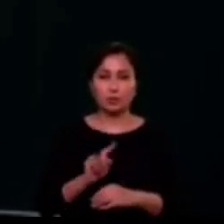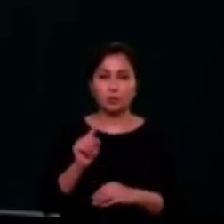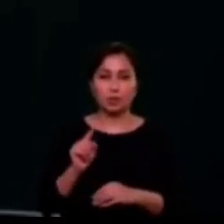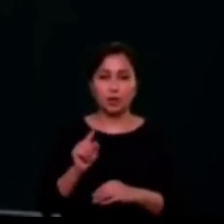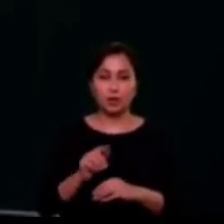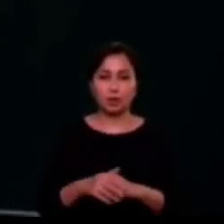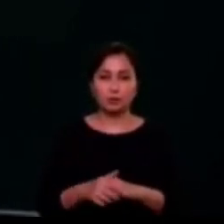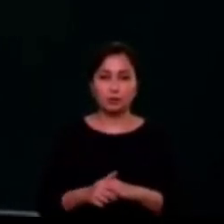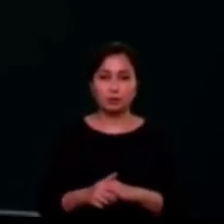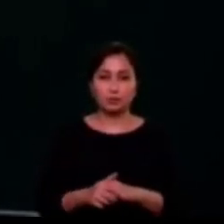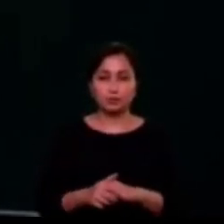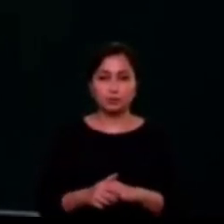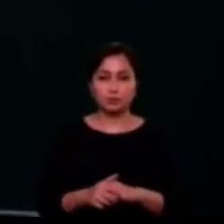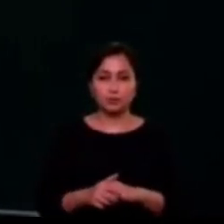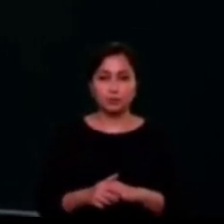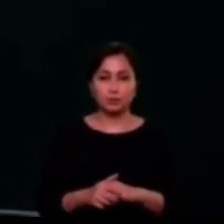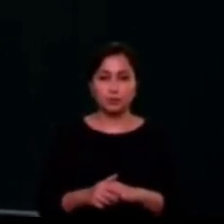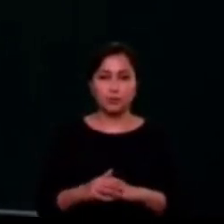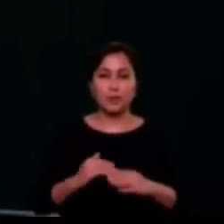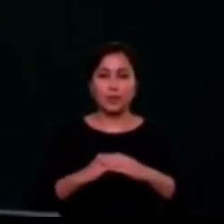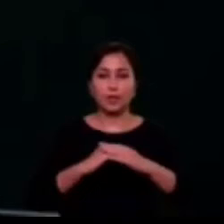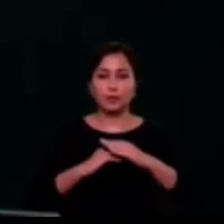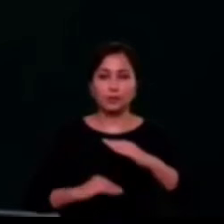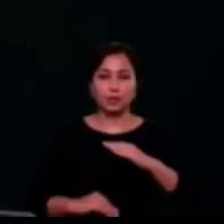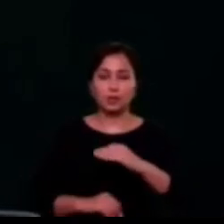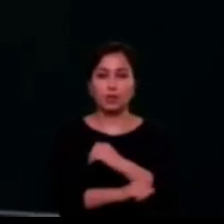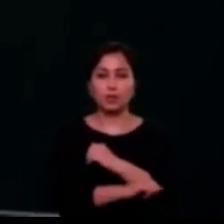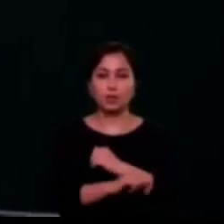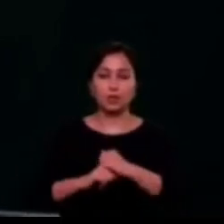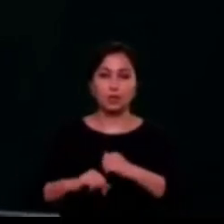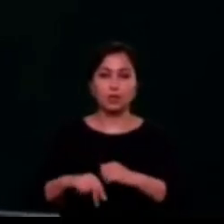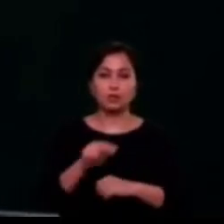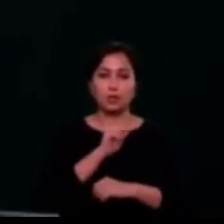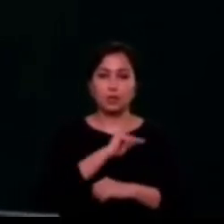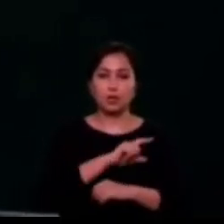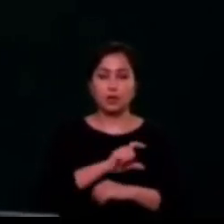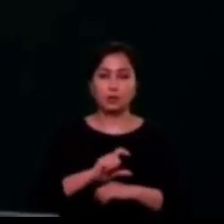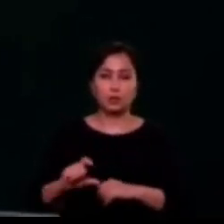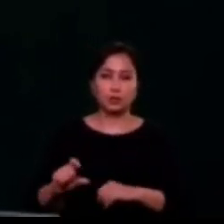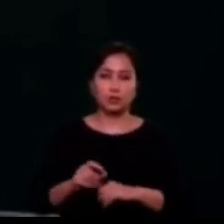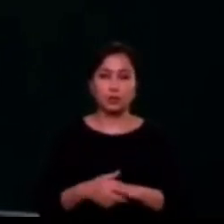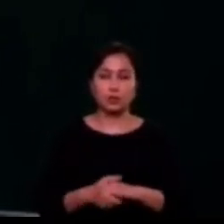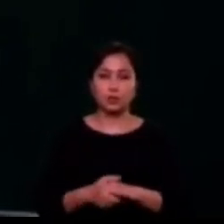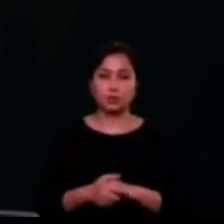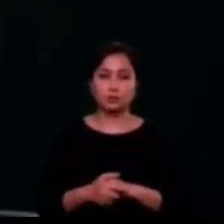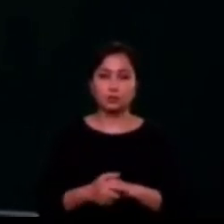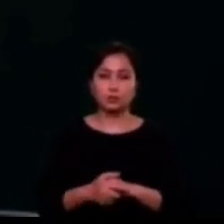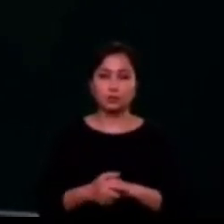Закругляем на нижней линеечке рабочей строки.